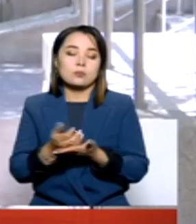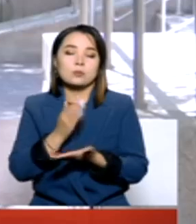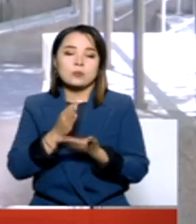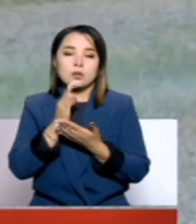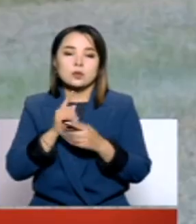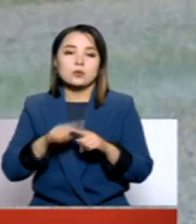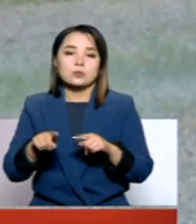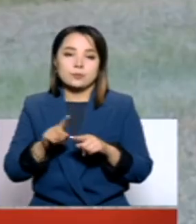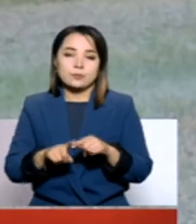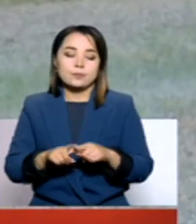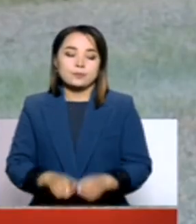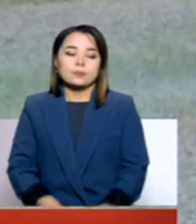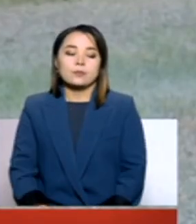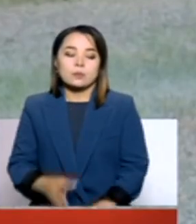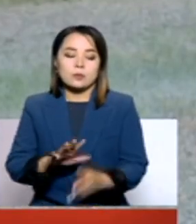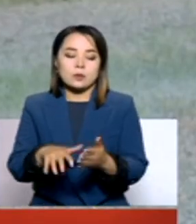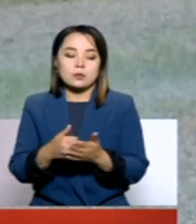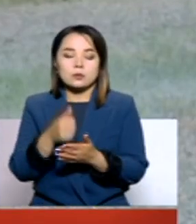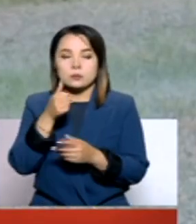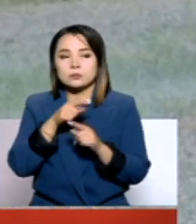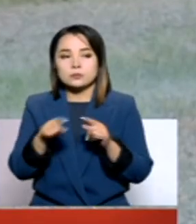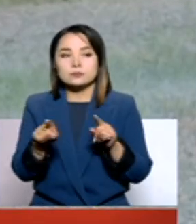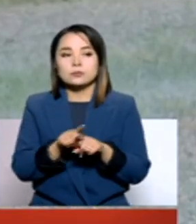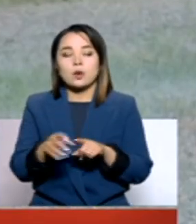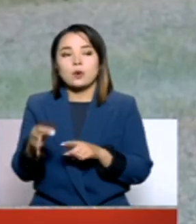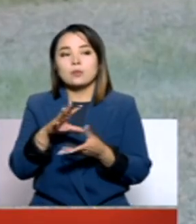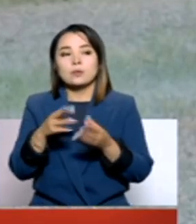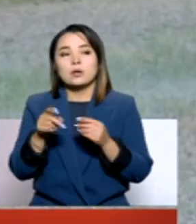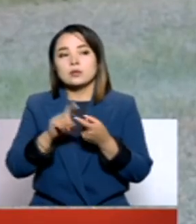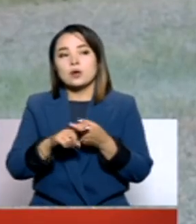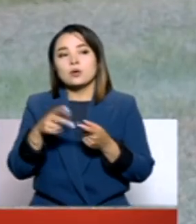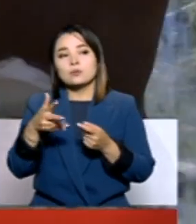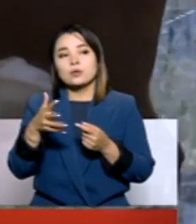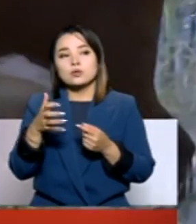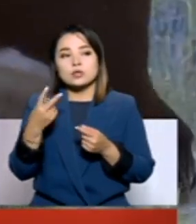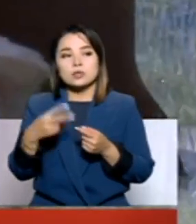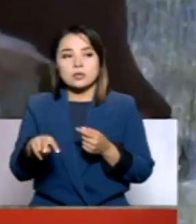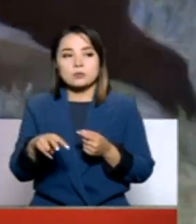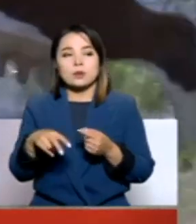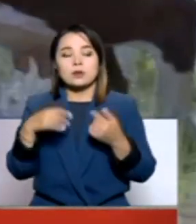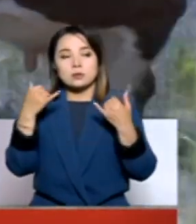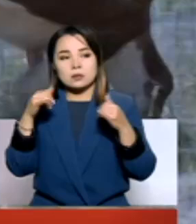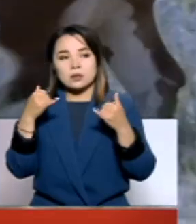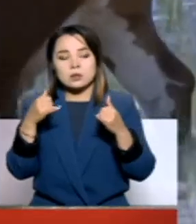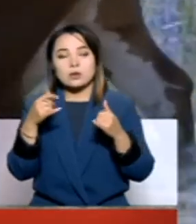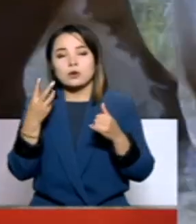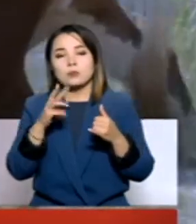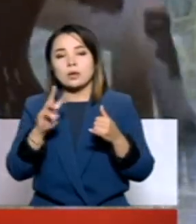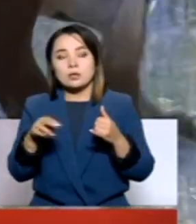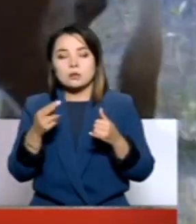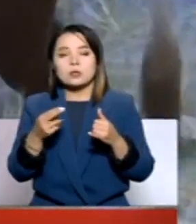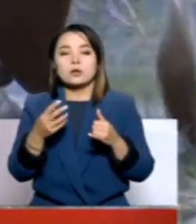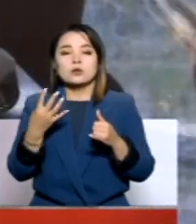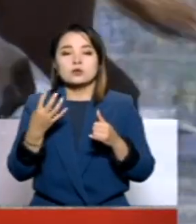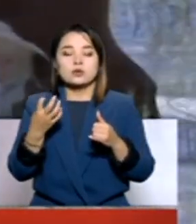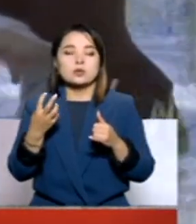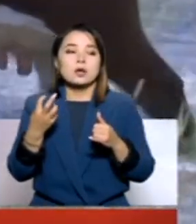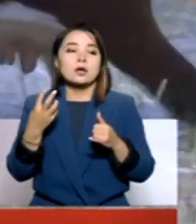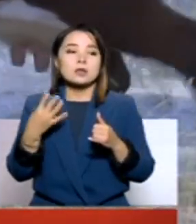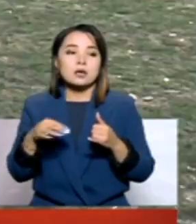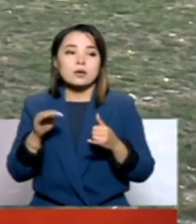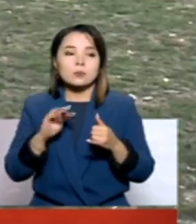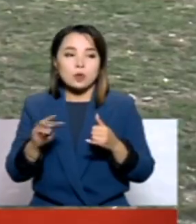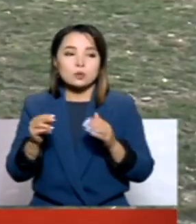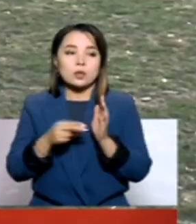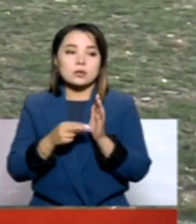жақын арада. Осы уақытқа дейін жалпы облыс бойынша 3520 түлікке 3 миллиард 341 миллион теңге төленген.